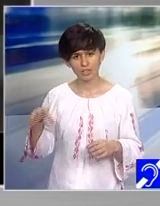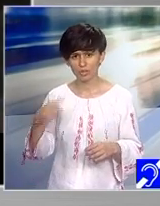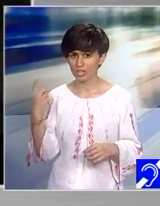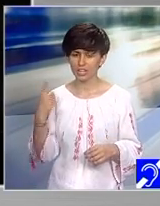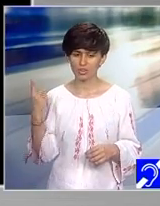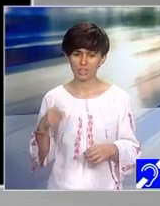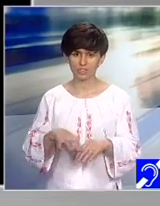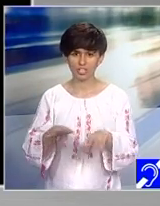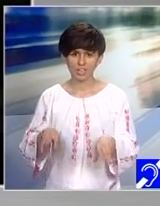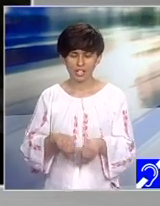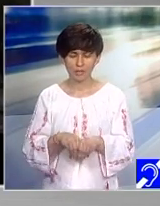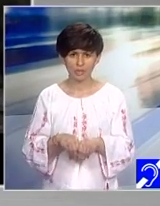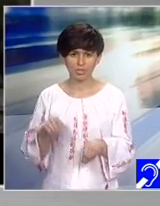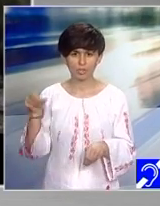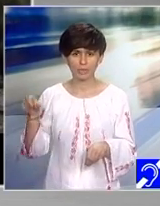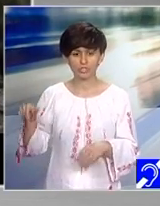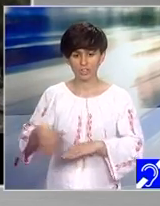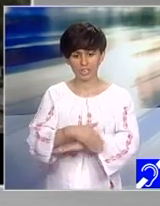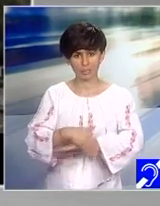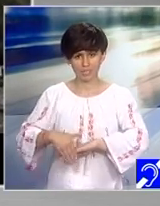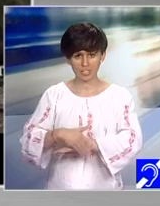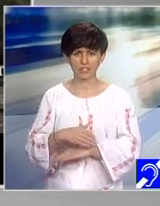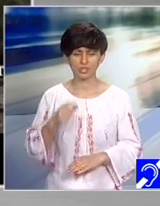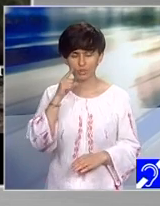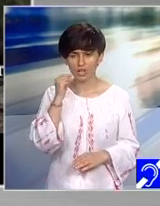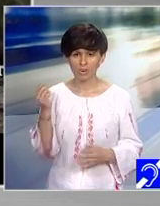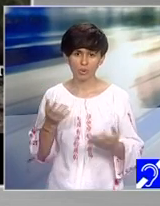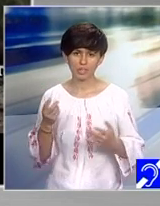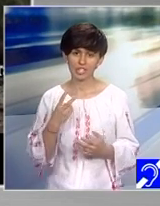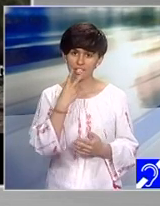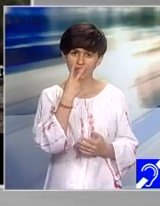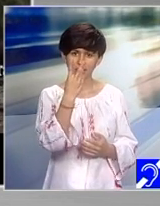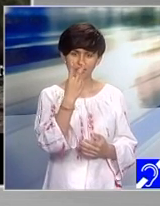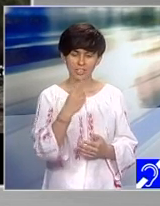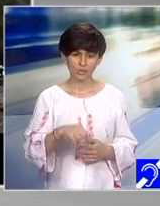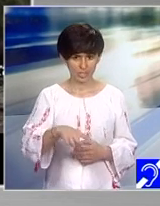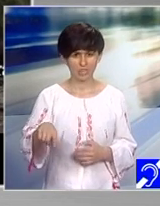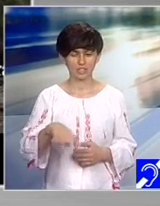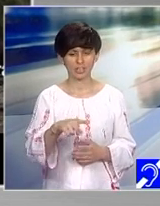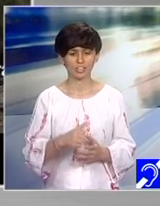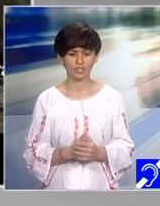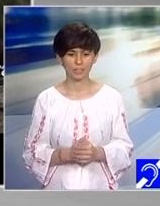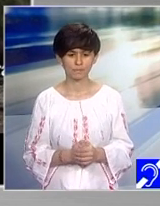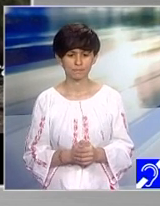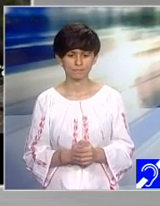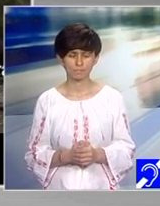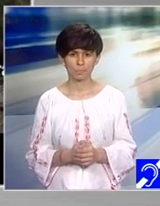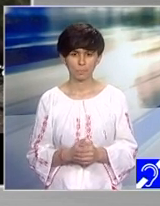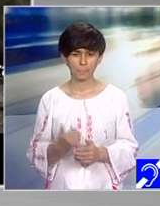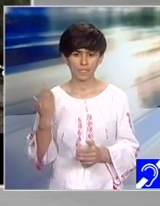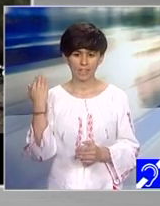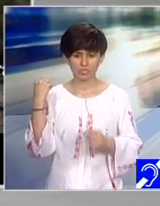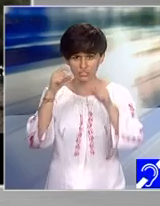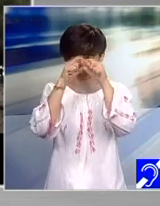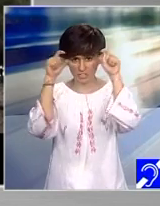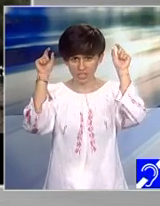împreună cu pietonii, cu lumea care a vrut să ne admire. Era și niște cununițe de sânziene. O